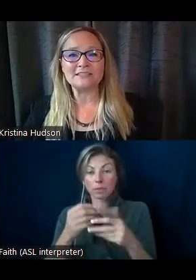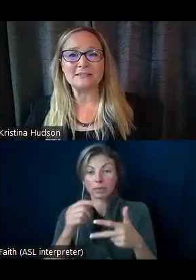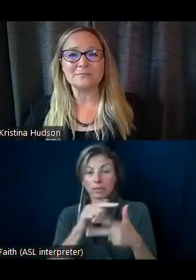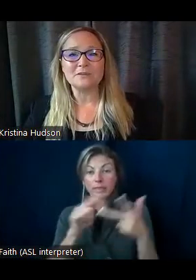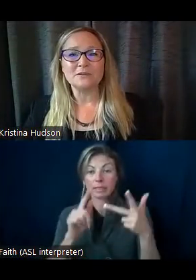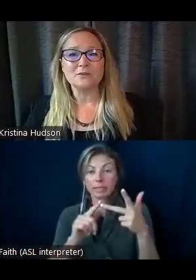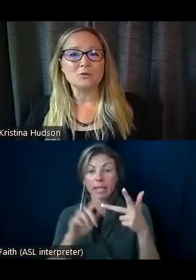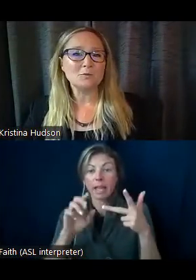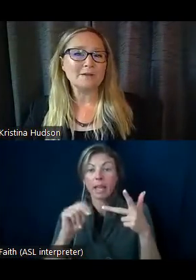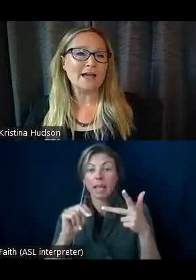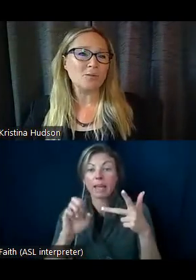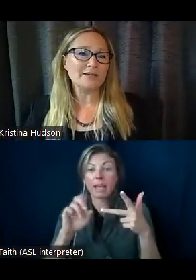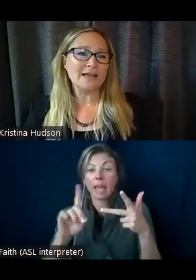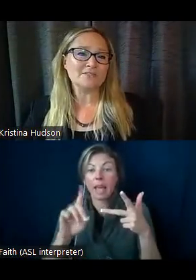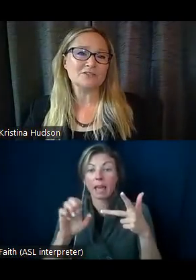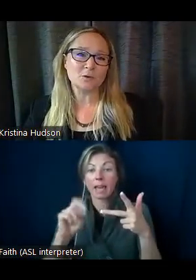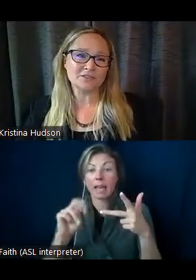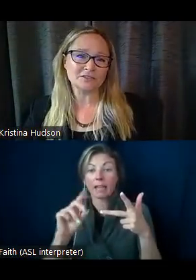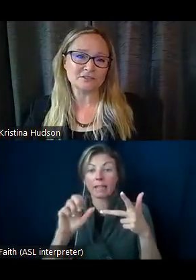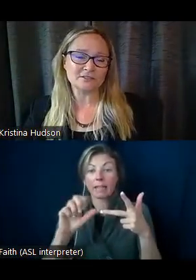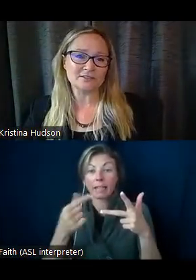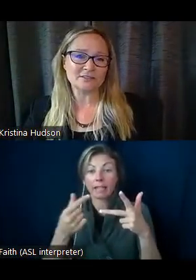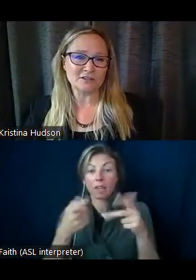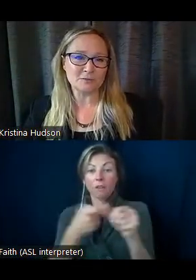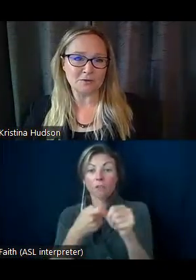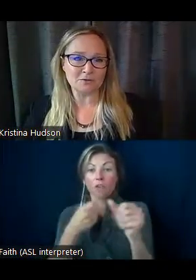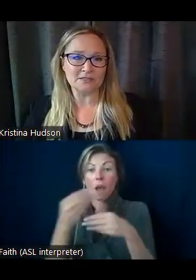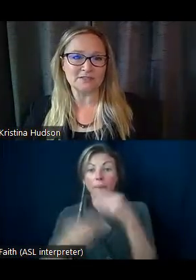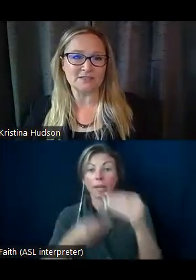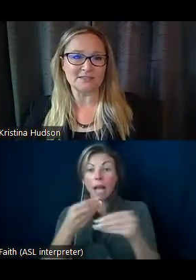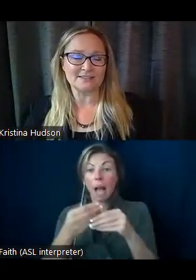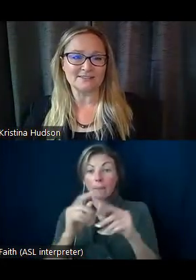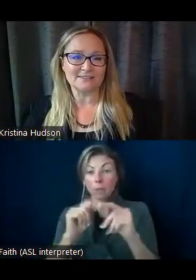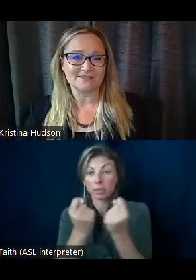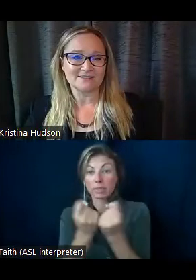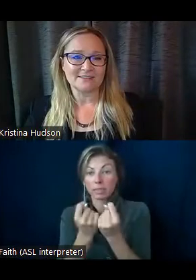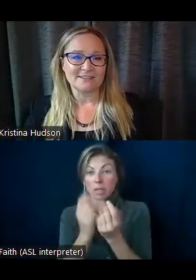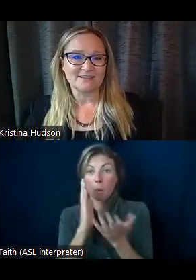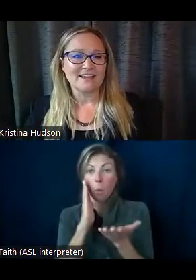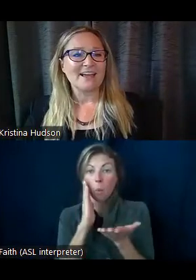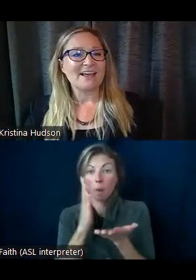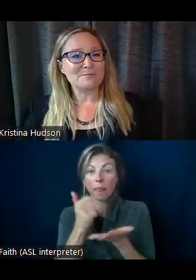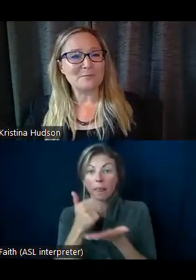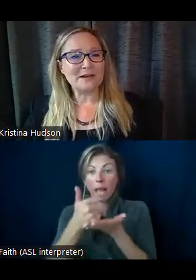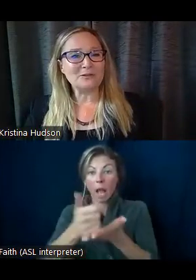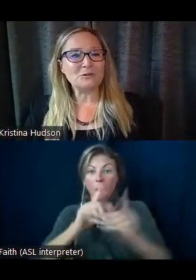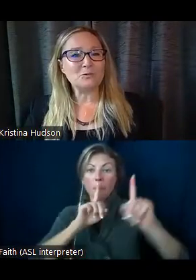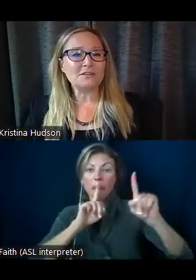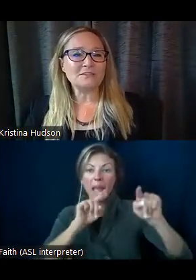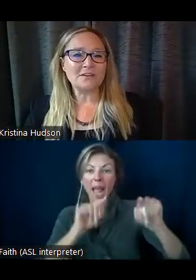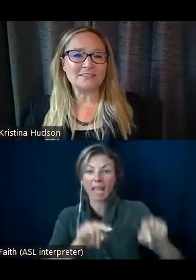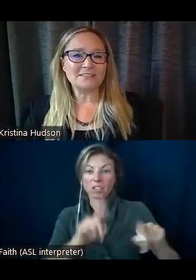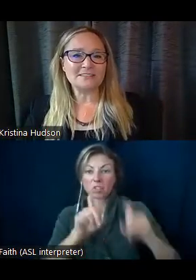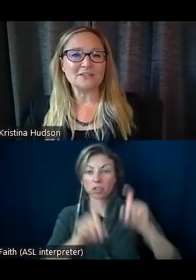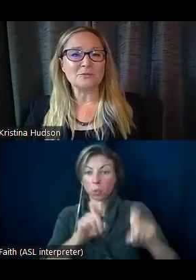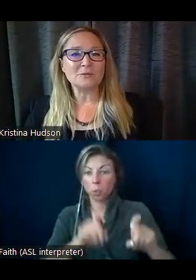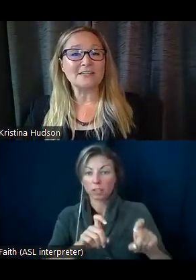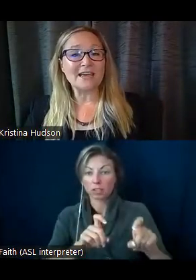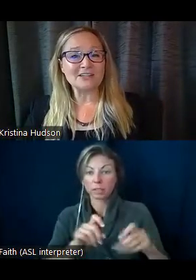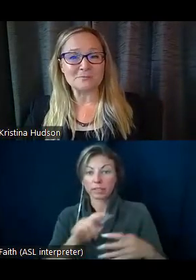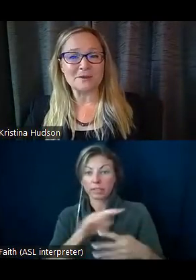오셨고요. 마지막으로 내일 인디 그 상공 팀에서 나오실 것입니다.